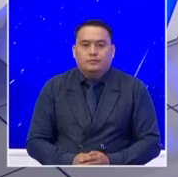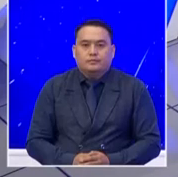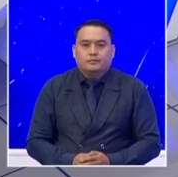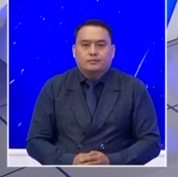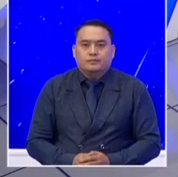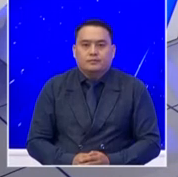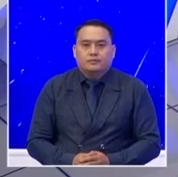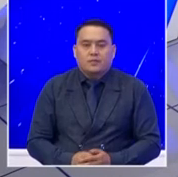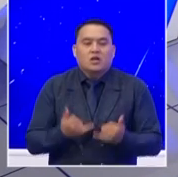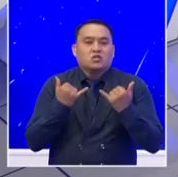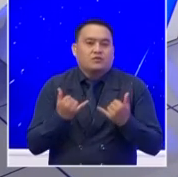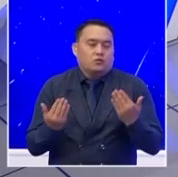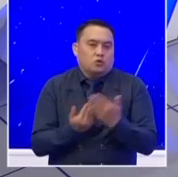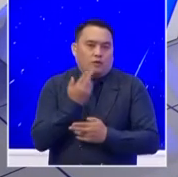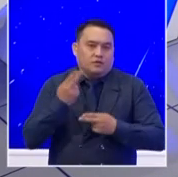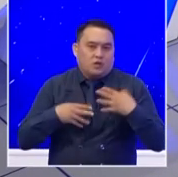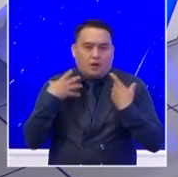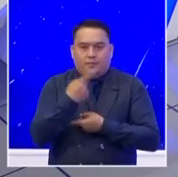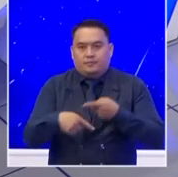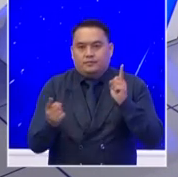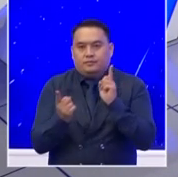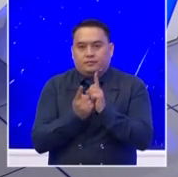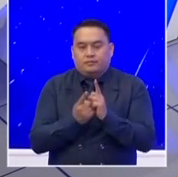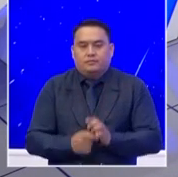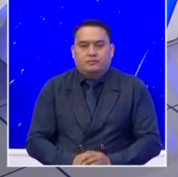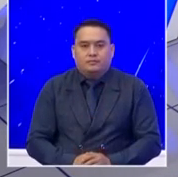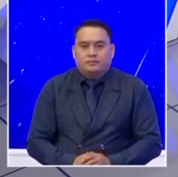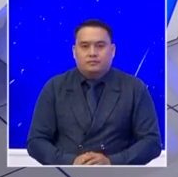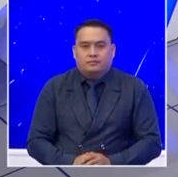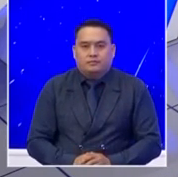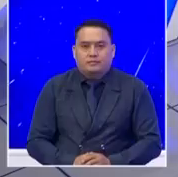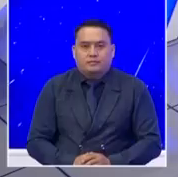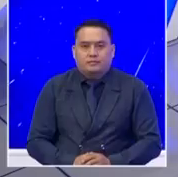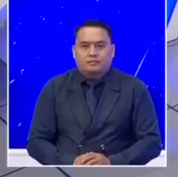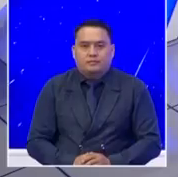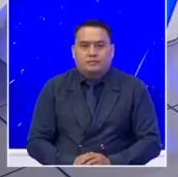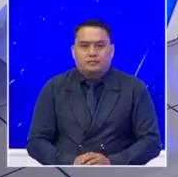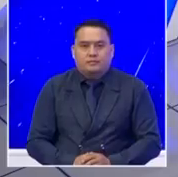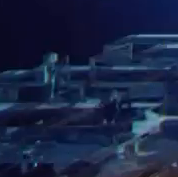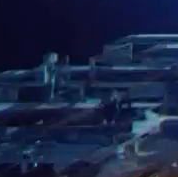Такими событиями был насыщен уходящий день. Спасибо за внимание. До свидания.